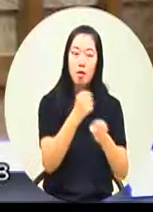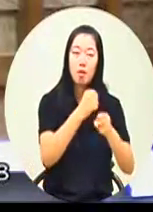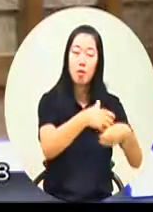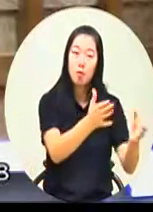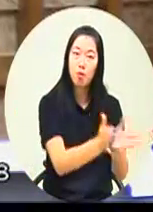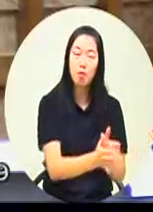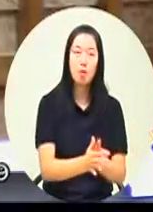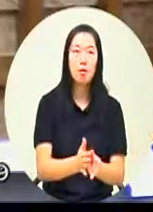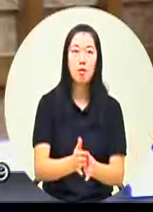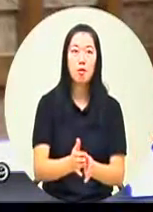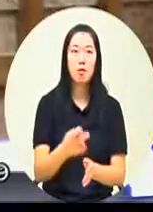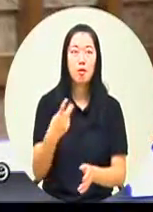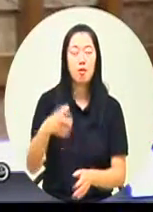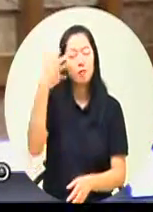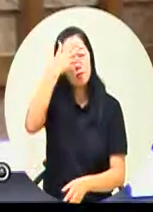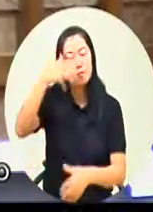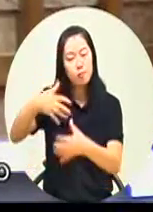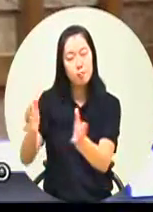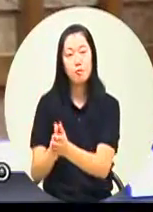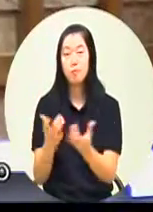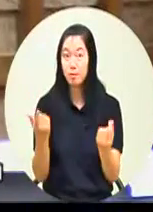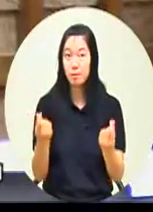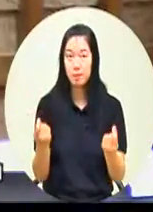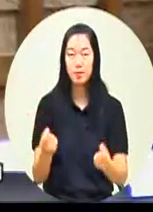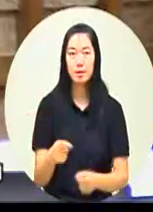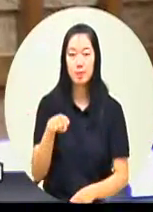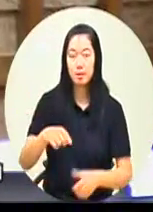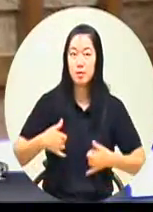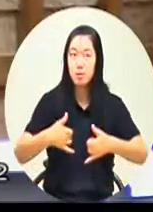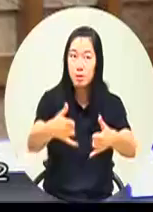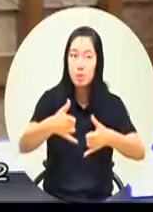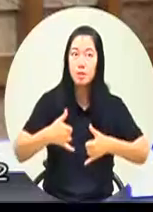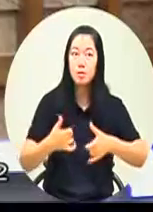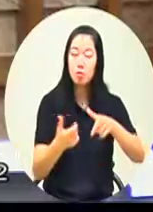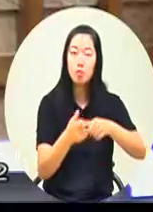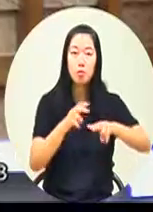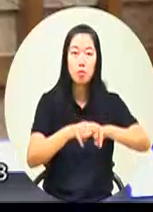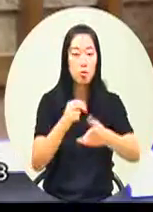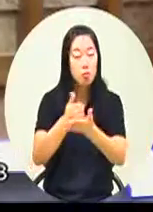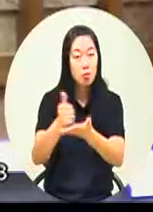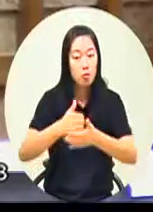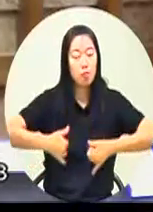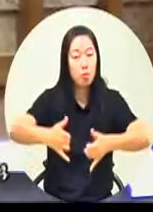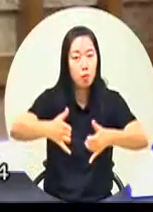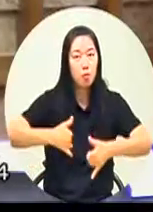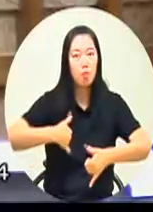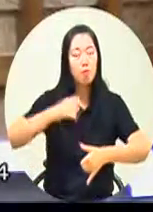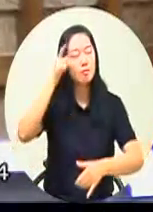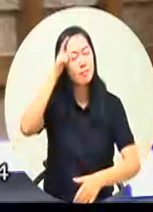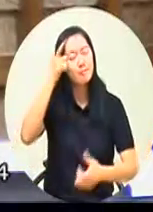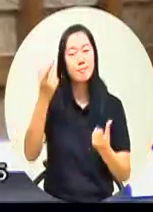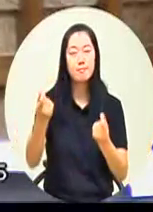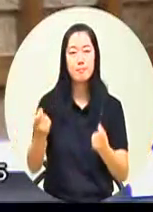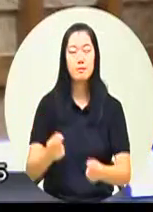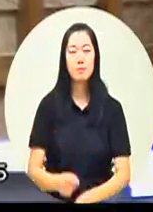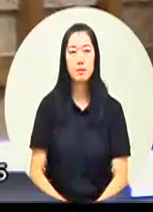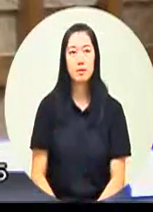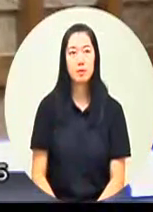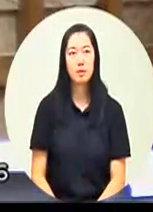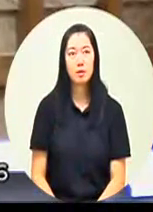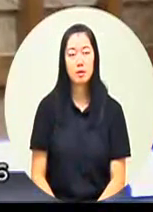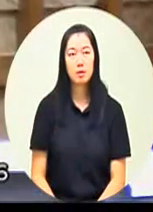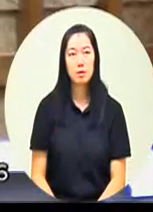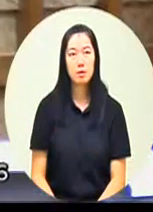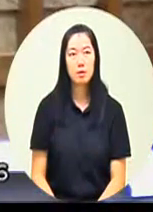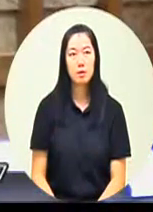我们的我们的长辈，其实这一条公共运输呢是大家期待非常非常久的，